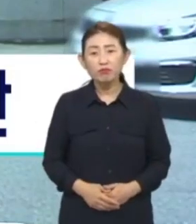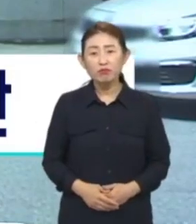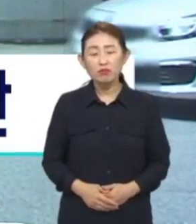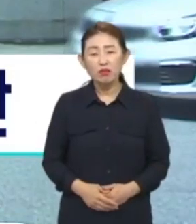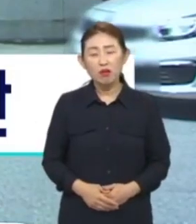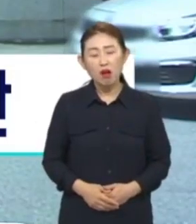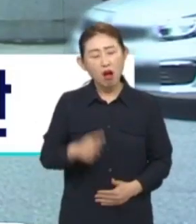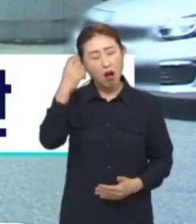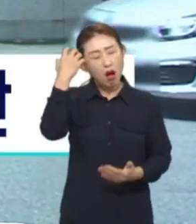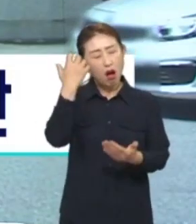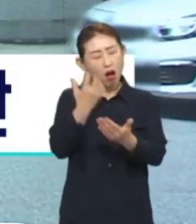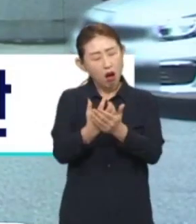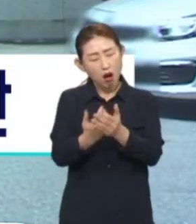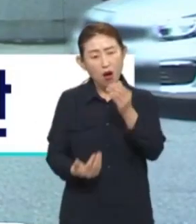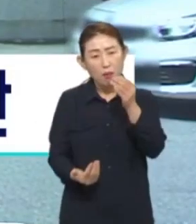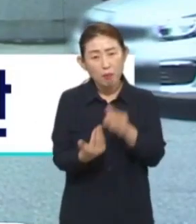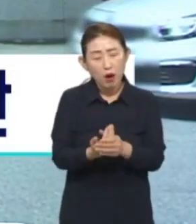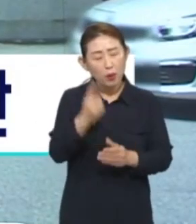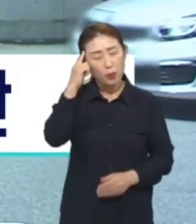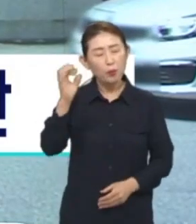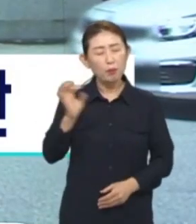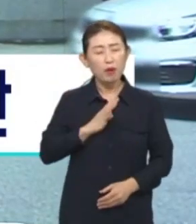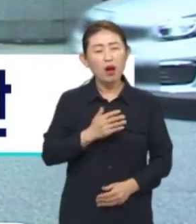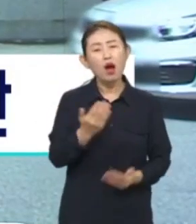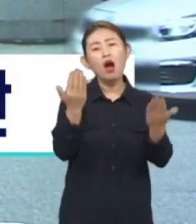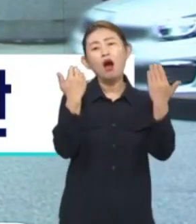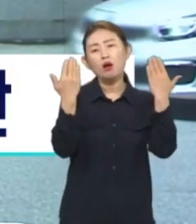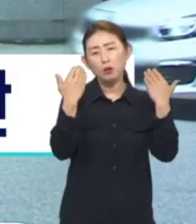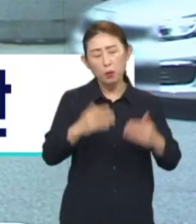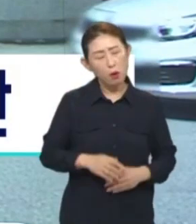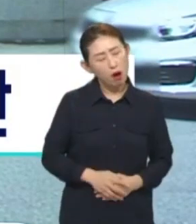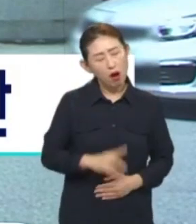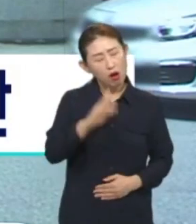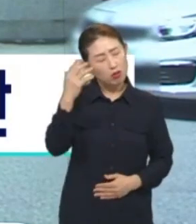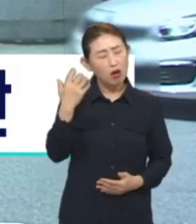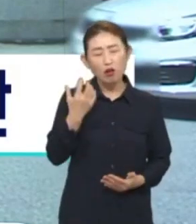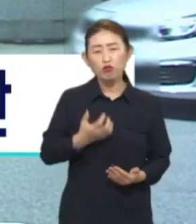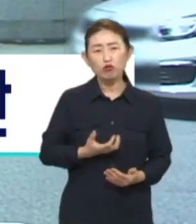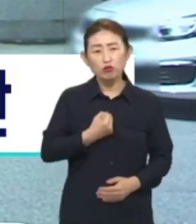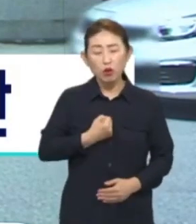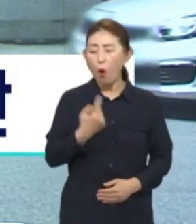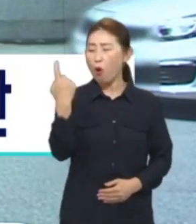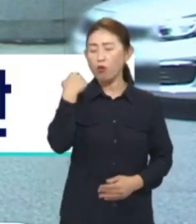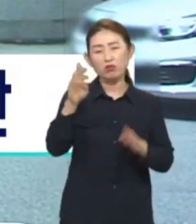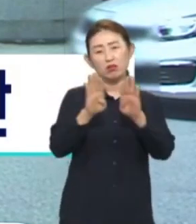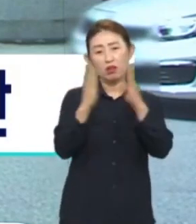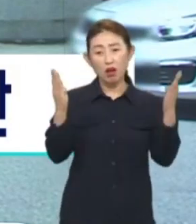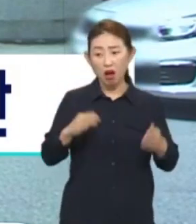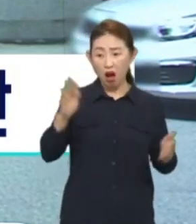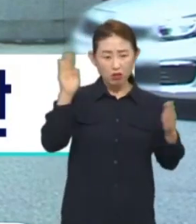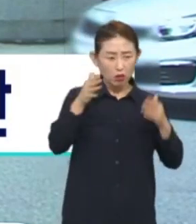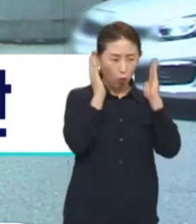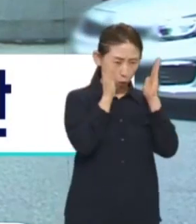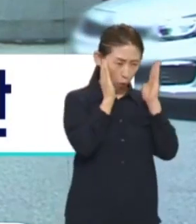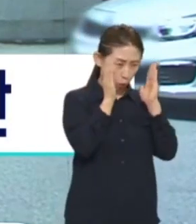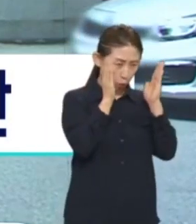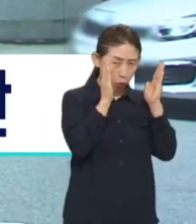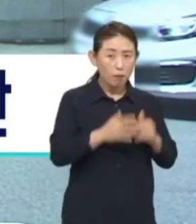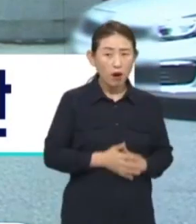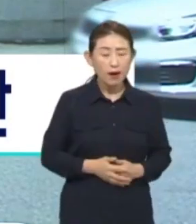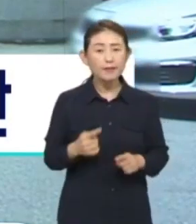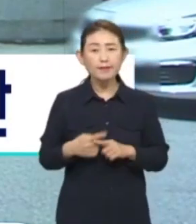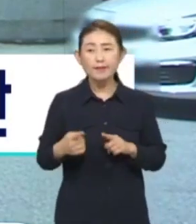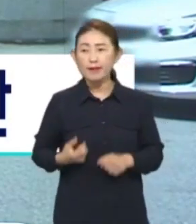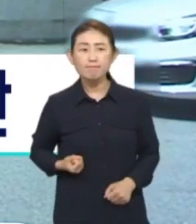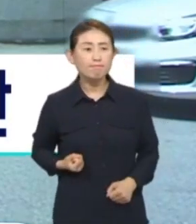이런 끔찍한 범행이 일어난 곳이 학교였다는 게 큰 충격입니다. 전날 개학을 한 학생들도 수업을 듣고 있었는데 흉기를